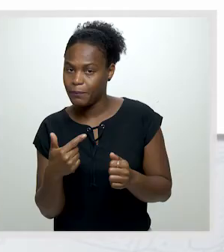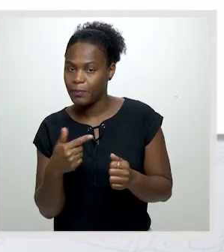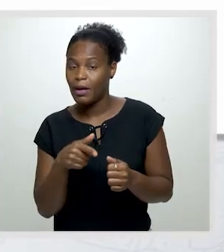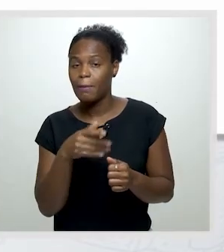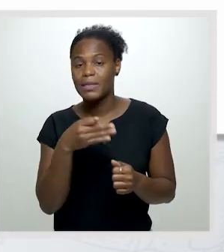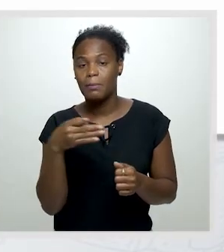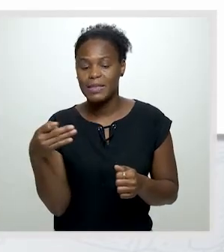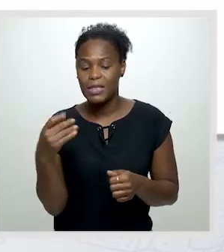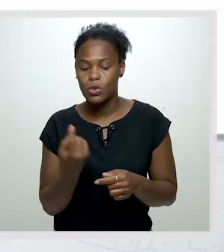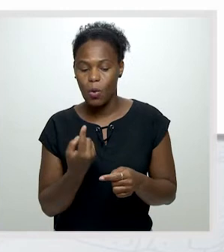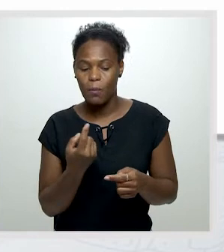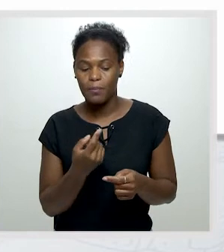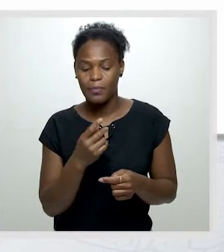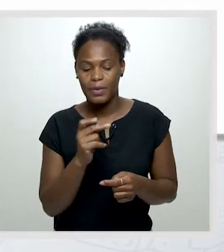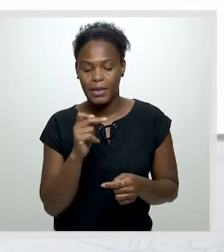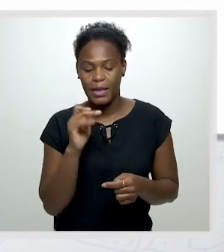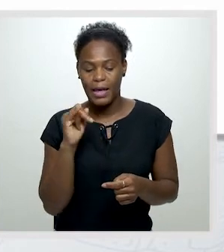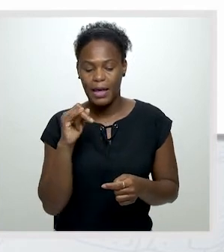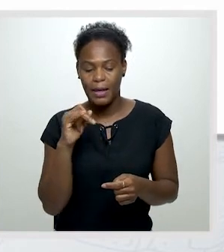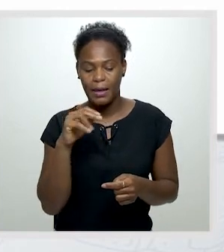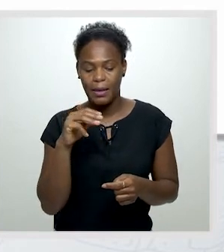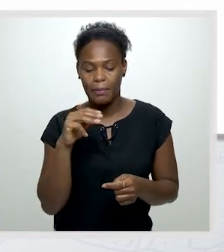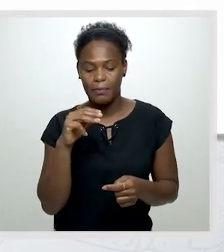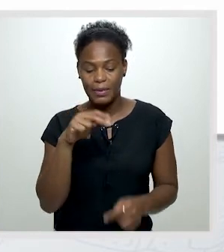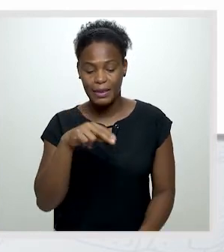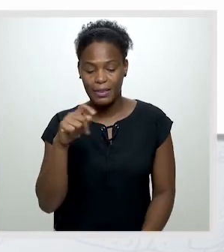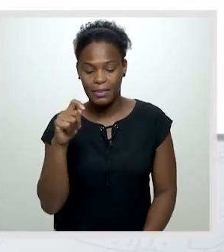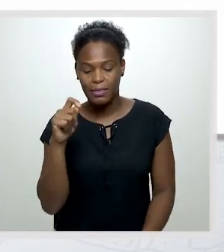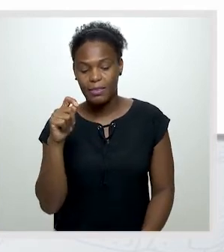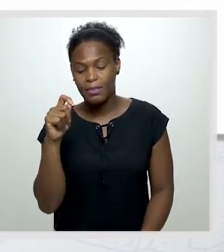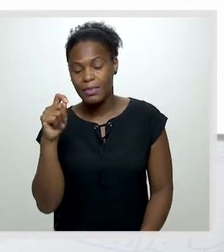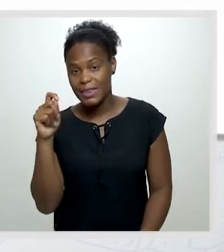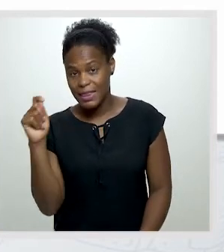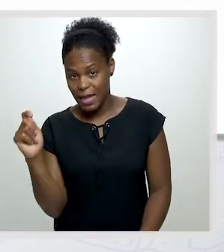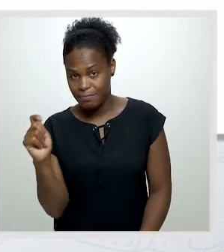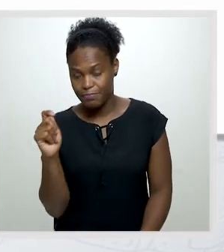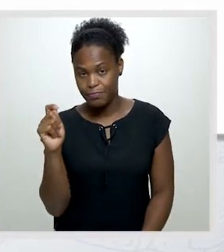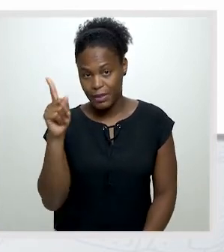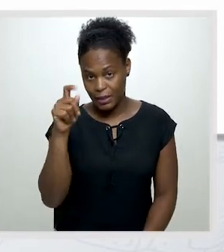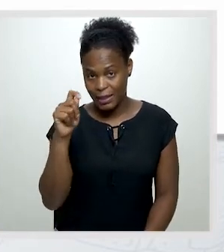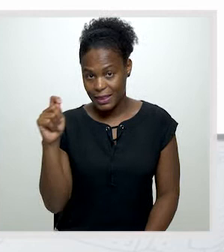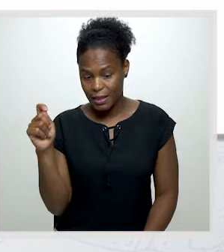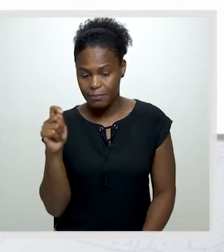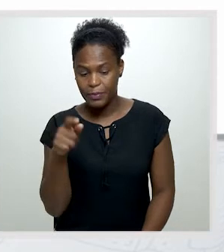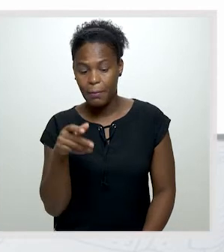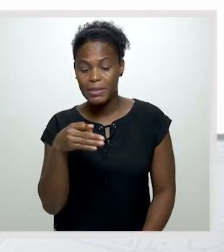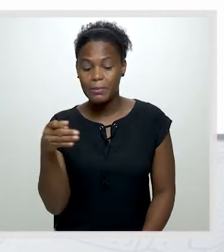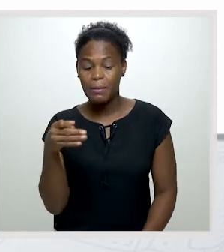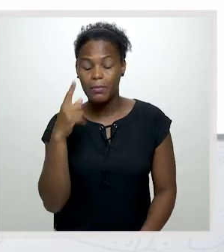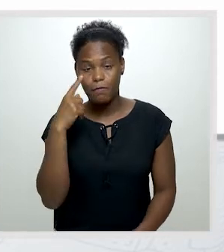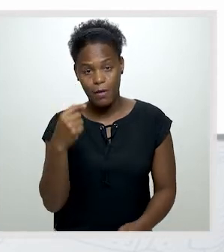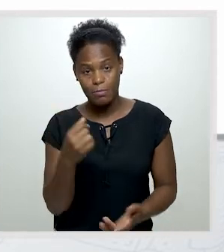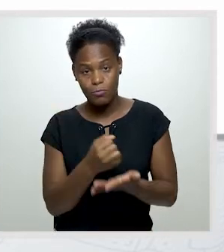sont est né, s'est engagé, parce que ce sont des participes passés qui se conjuguent avec